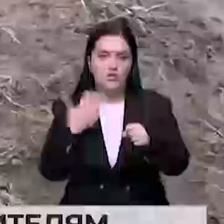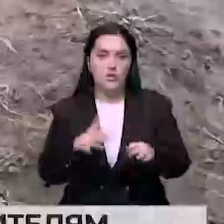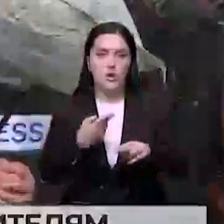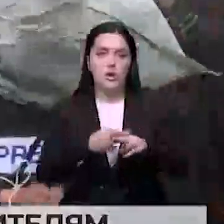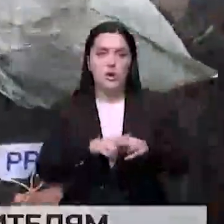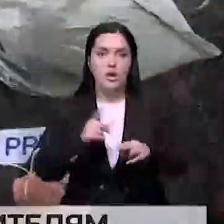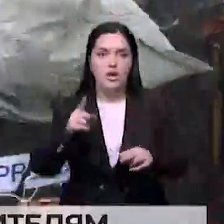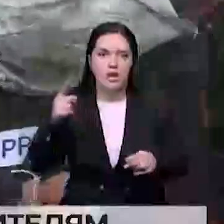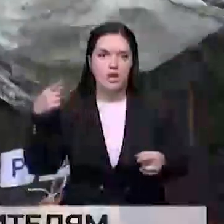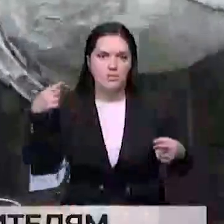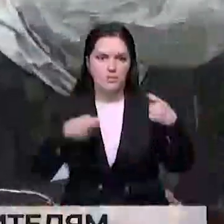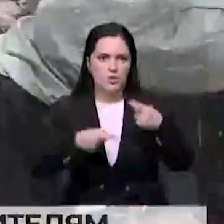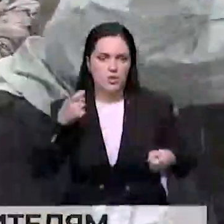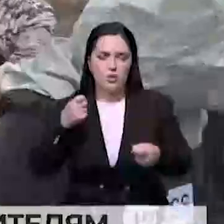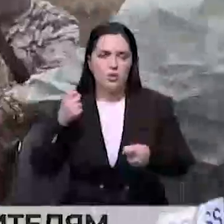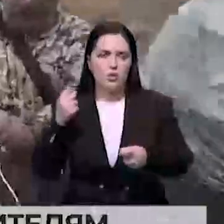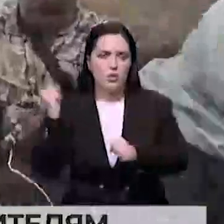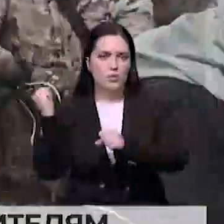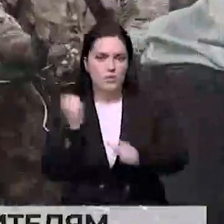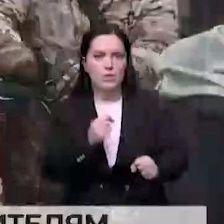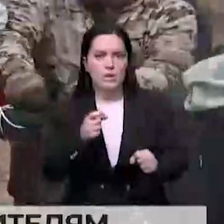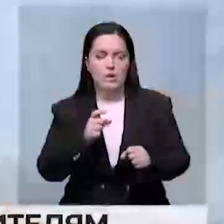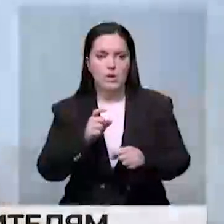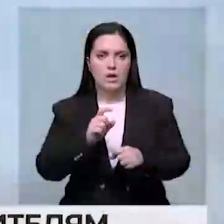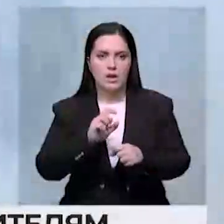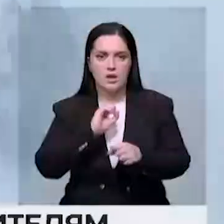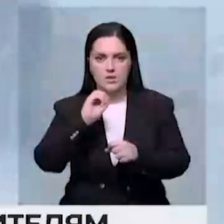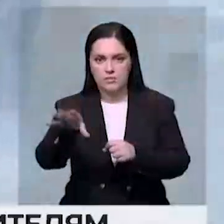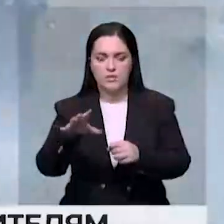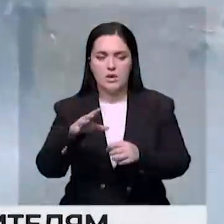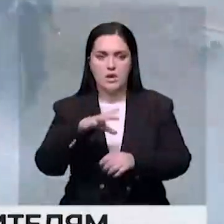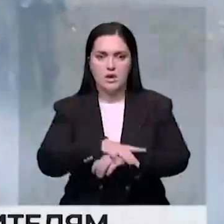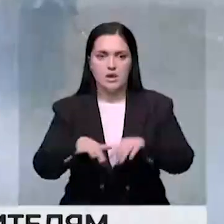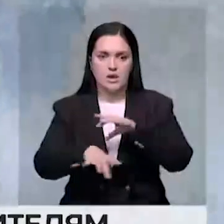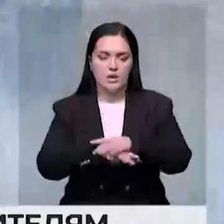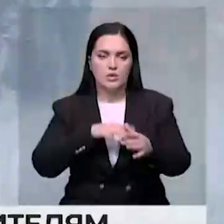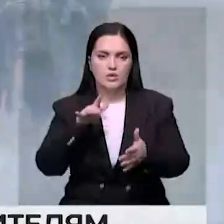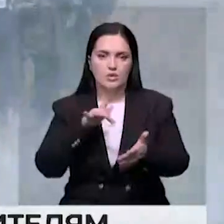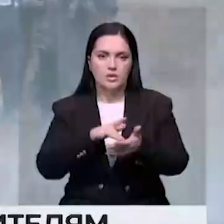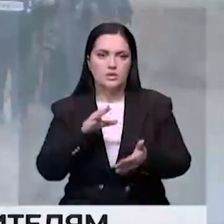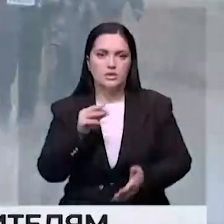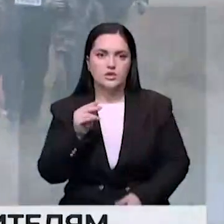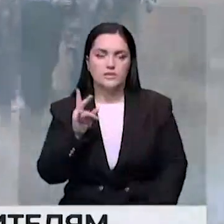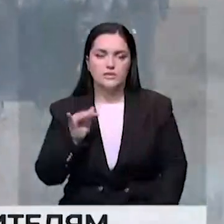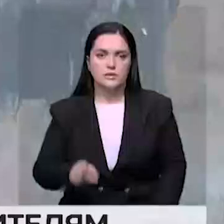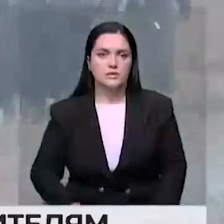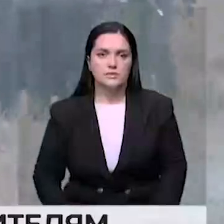Под градом пули ударов прикладов их погнали во вражеское логово – город кочевников.